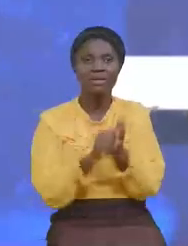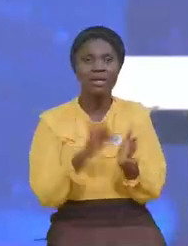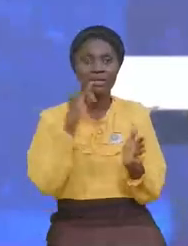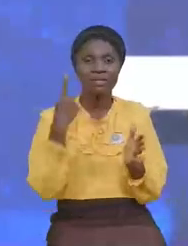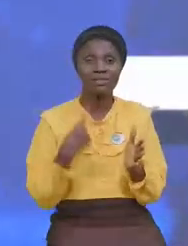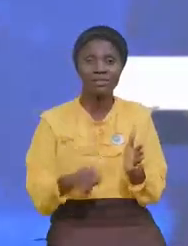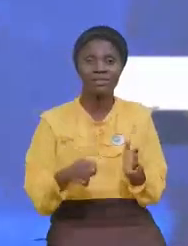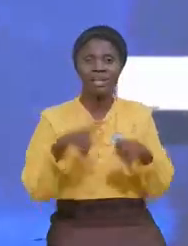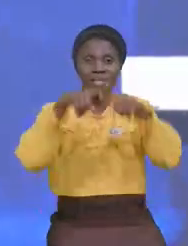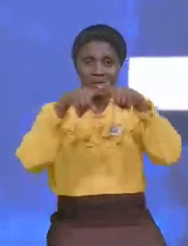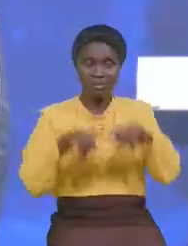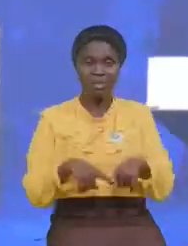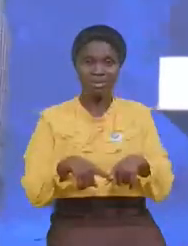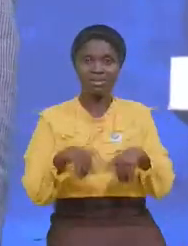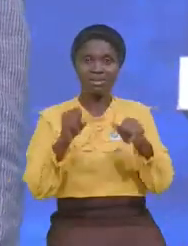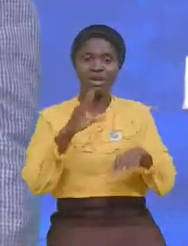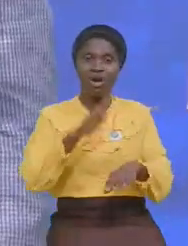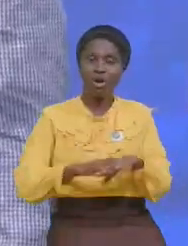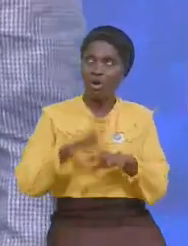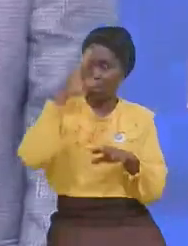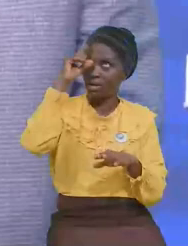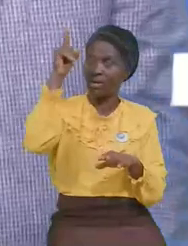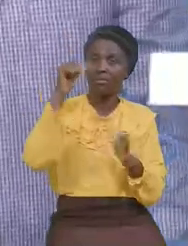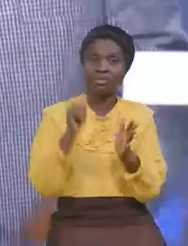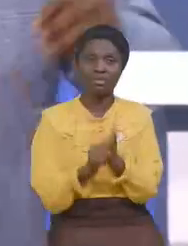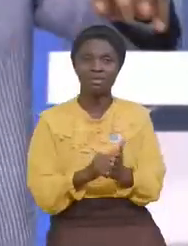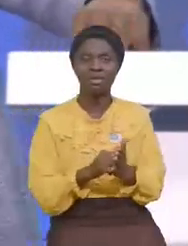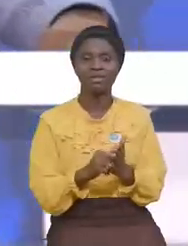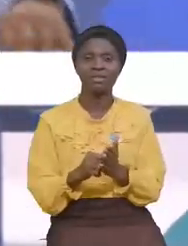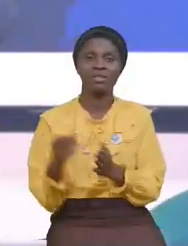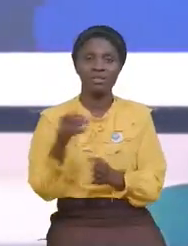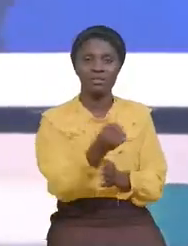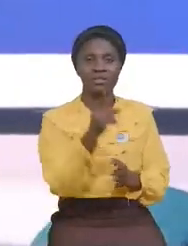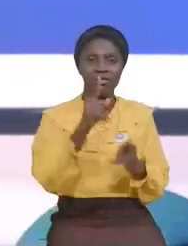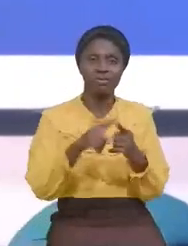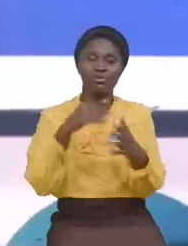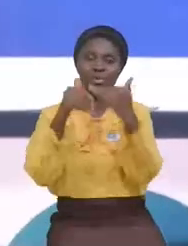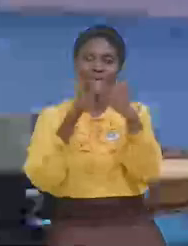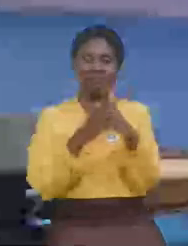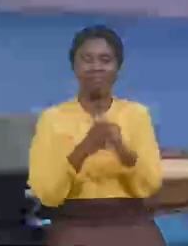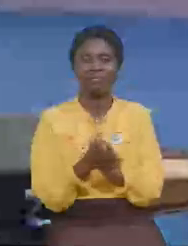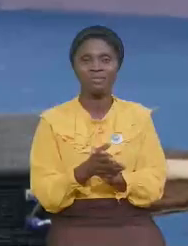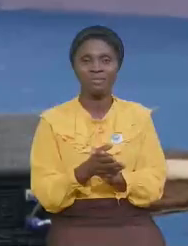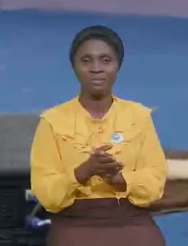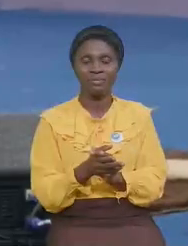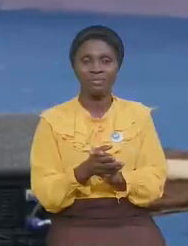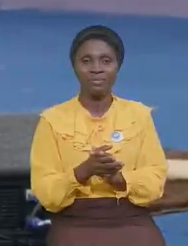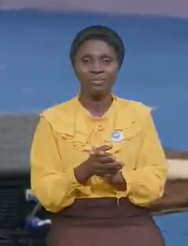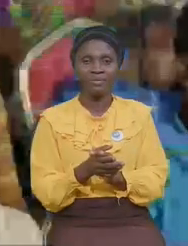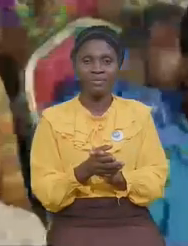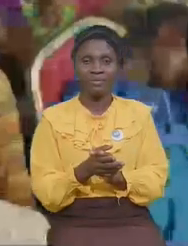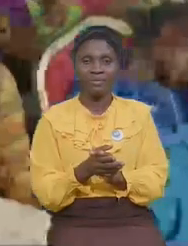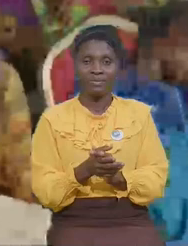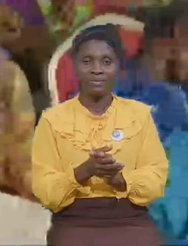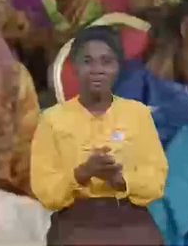C'est la décision. Et c'est la dépendance de lui qui te conduira, qui t'amènera